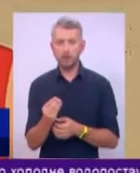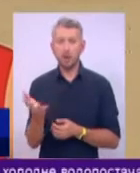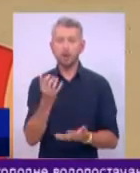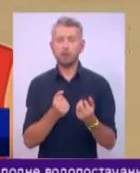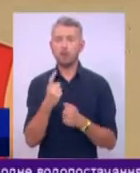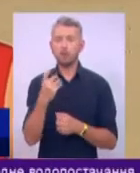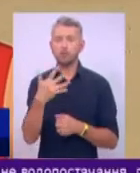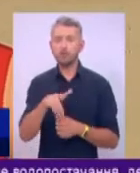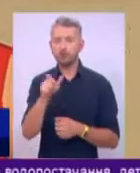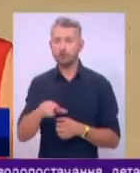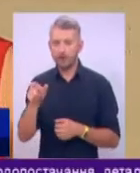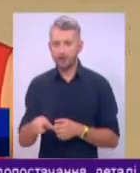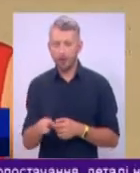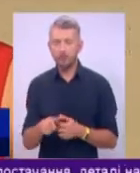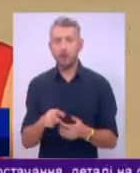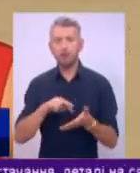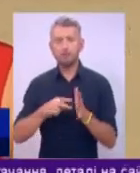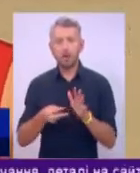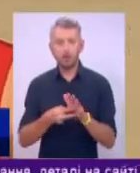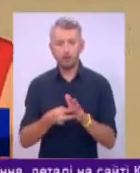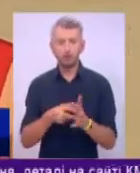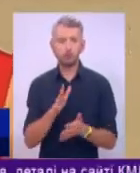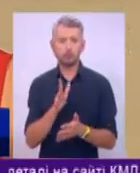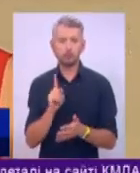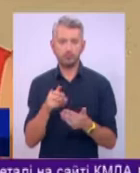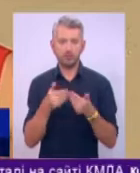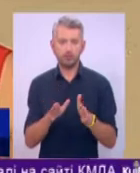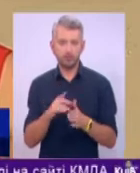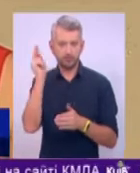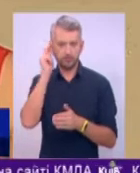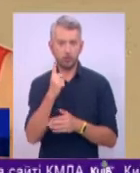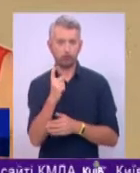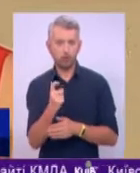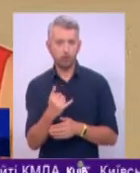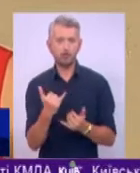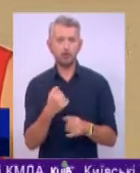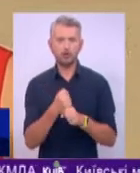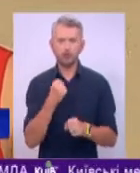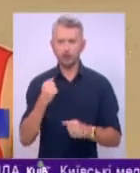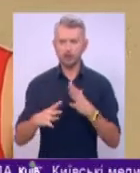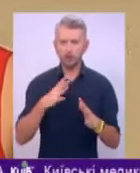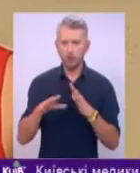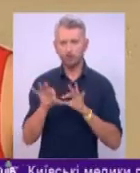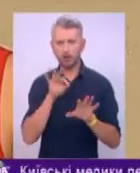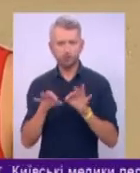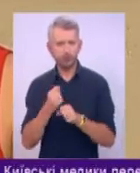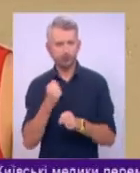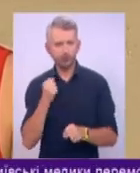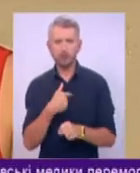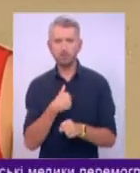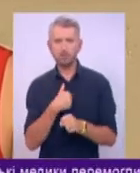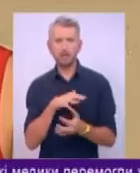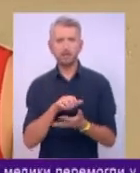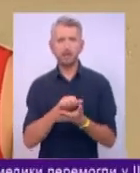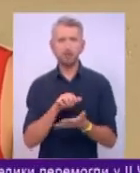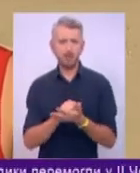150 чоловік. На дану планируем выпустить 100, так как сейчас у нас жесткие тренировки, жесткий такой отбор. Мы занимаемся в основном